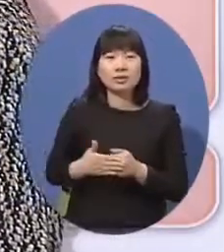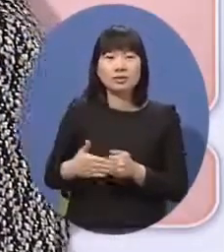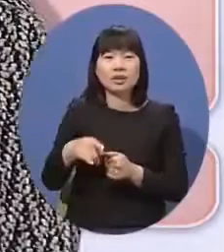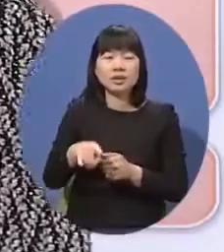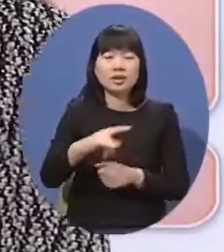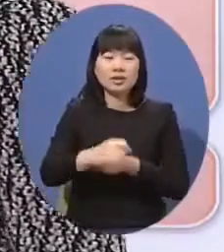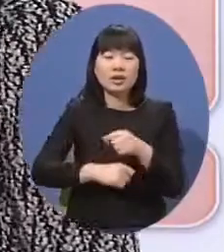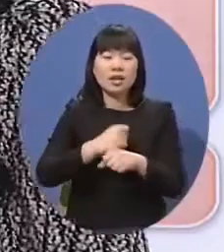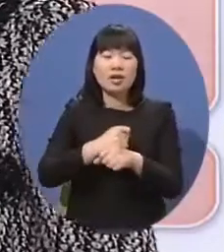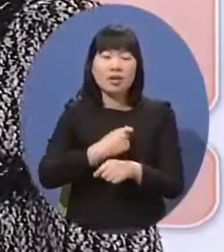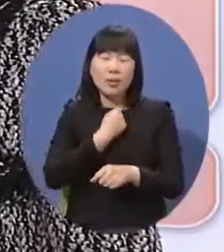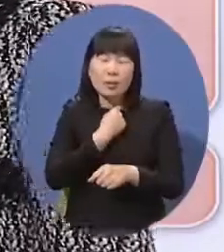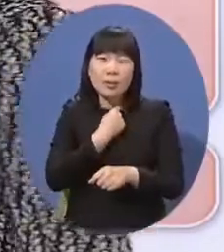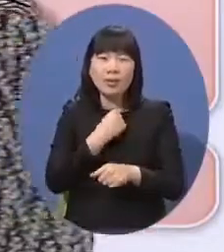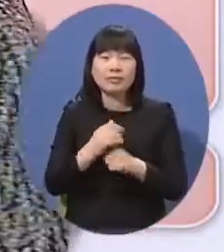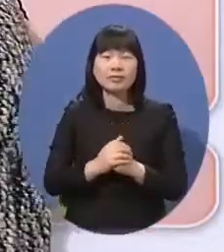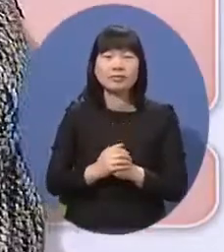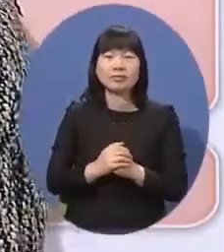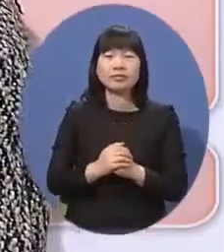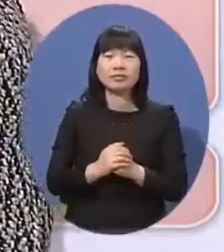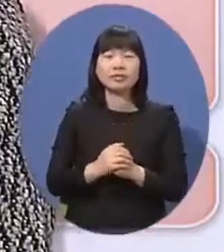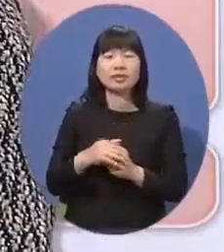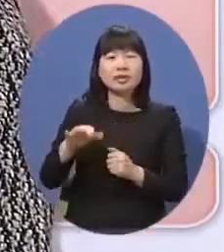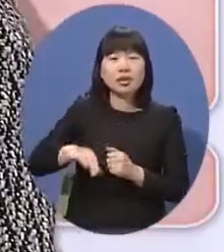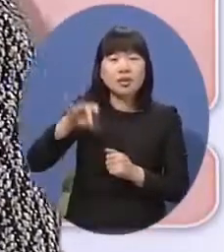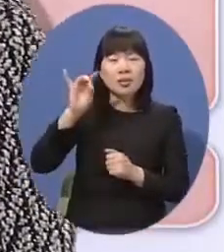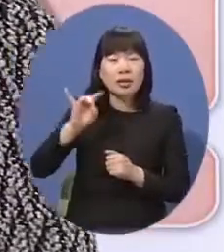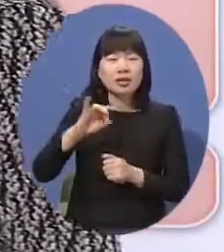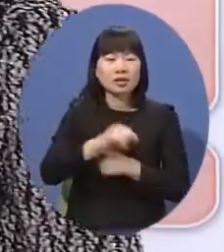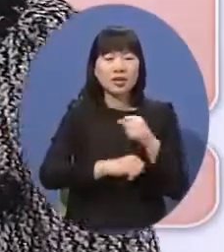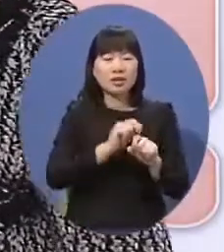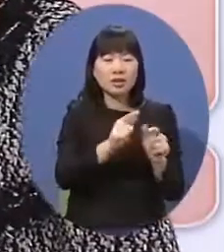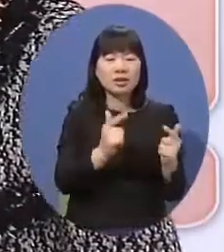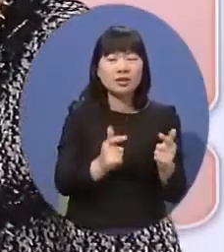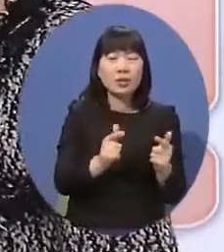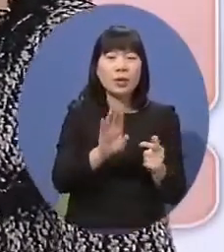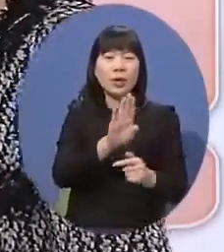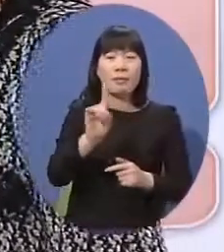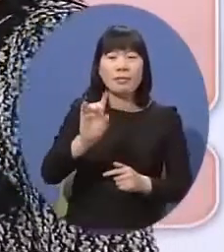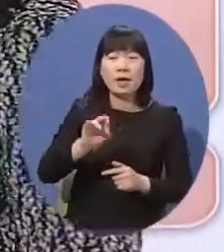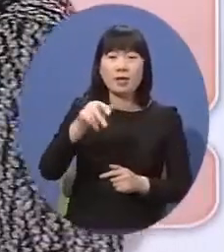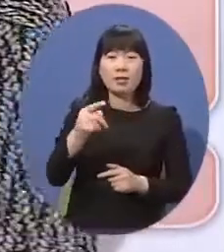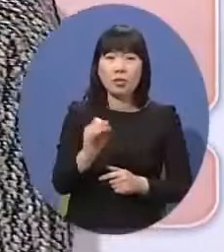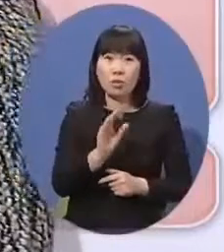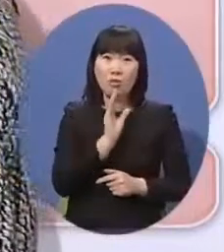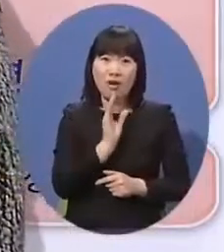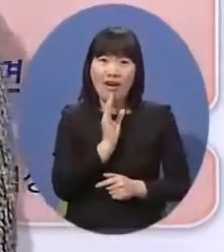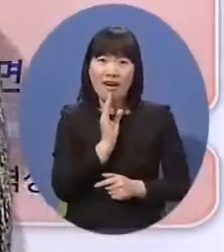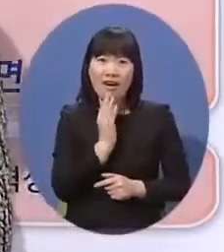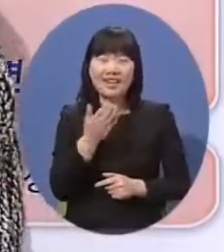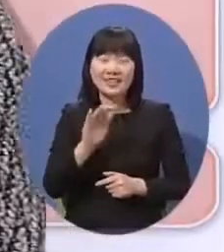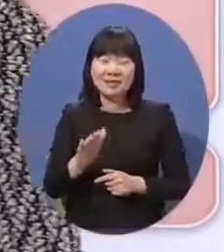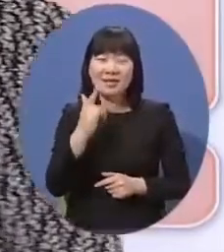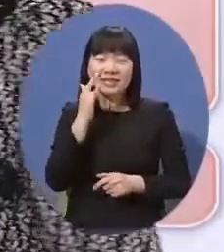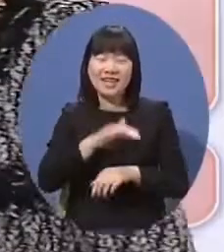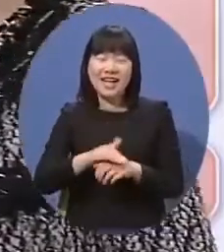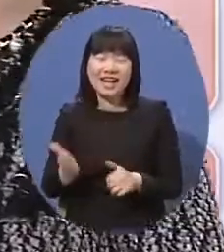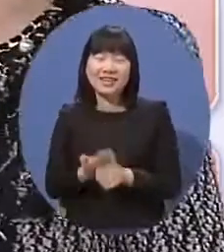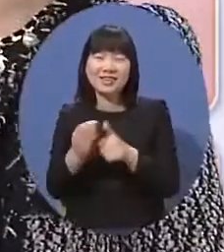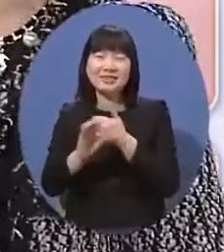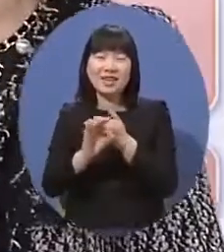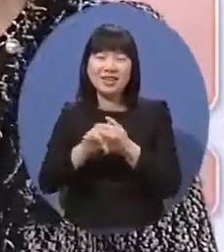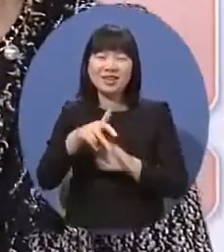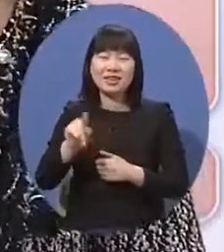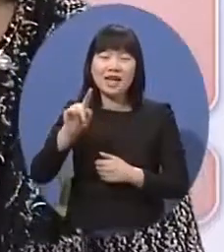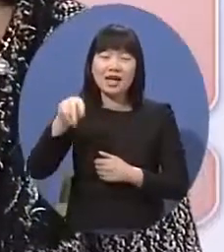이런 자율의 욕구, 이게 처음에는 자율이 아니라 방종인데요. 부모님이 잘 키웠을 때 자율이 되는 거거든요. 그래서